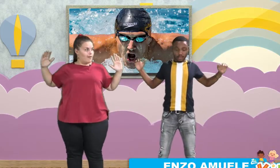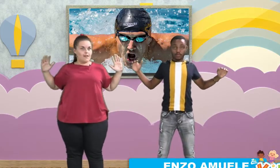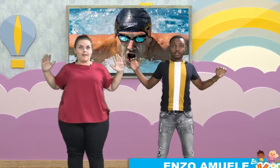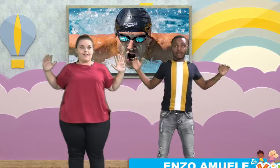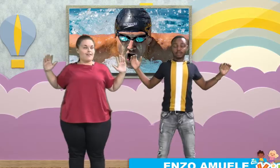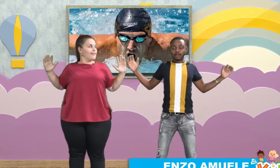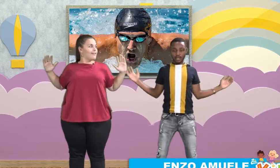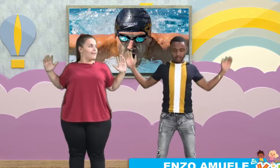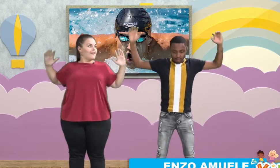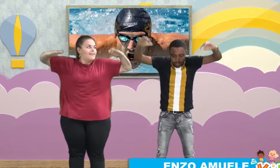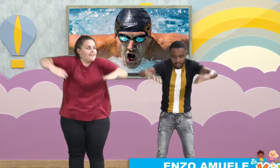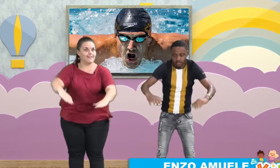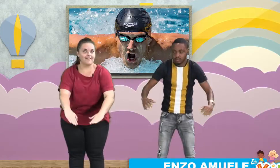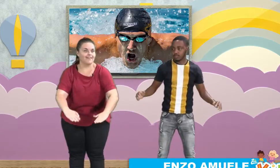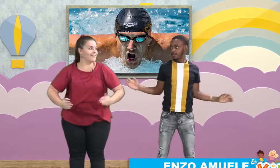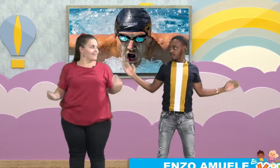Ja. en jou bors uit, dan